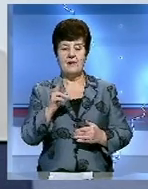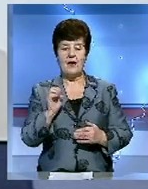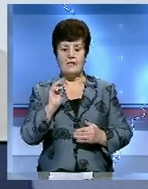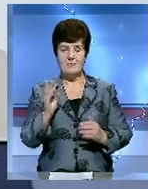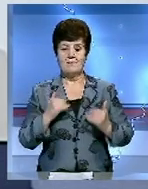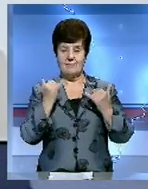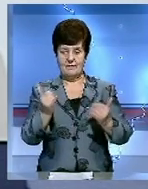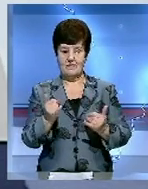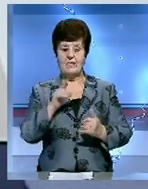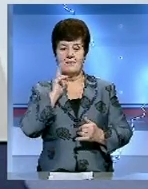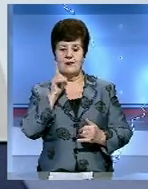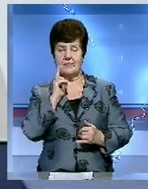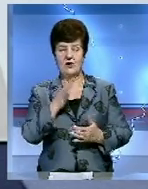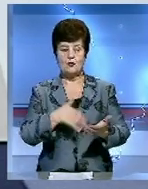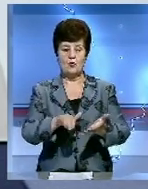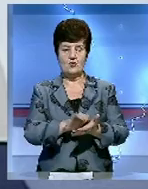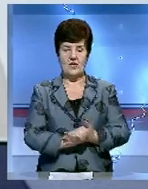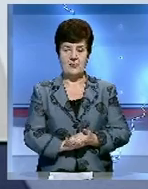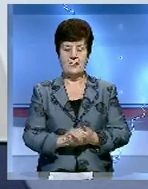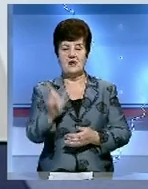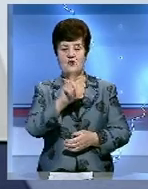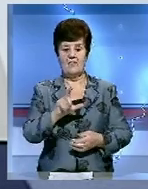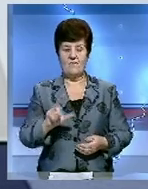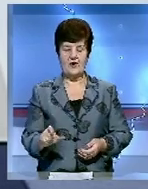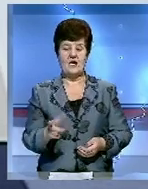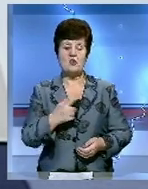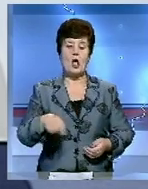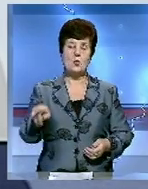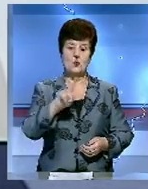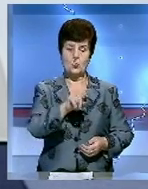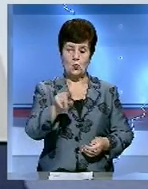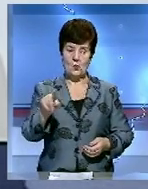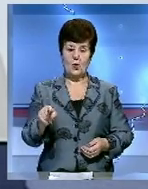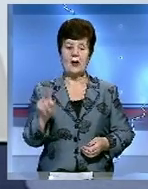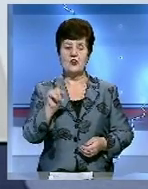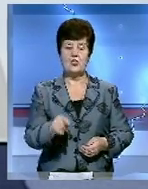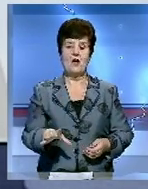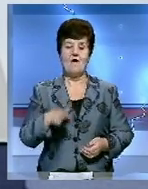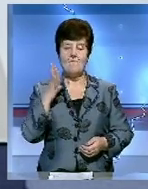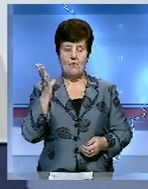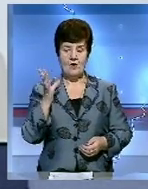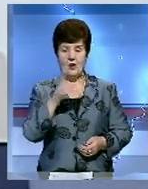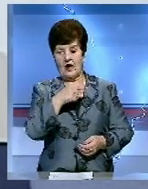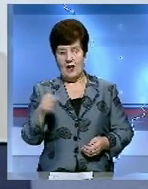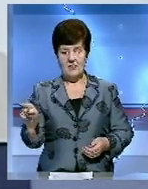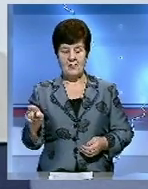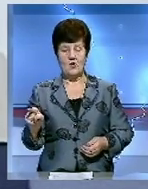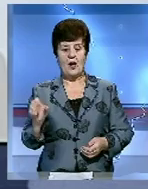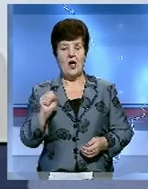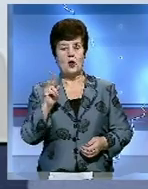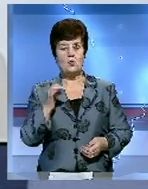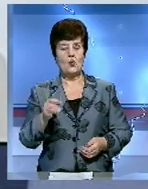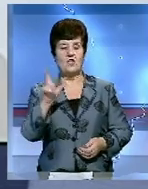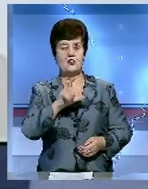susținerii societății civile și a tuturor celorlalte actori civili,